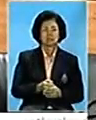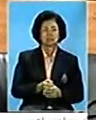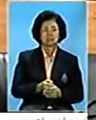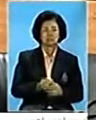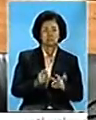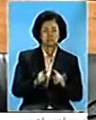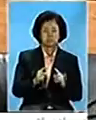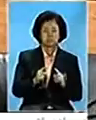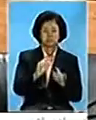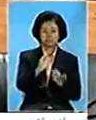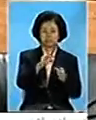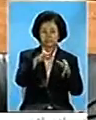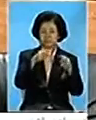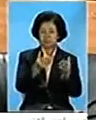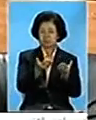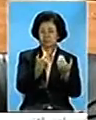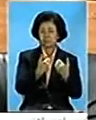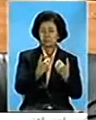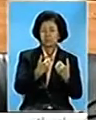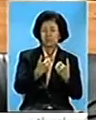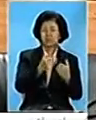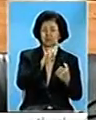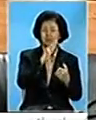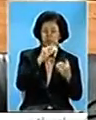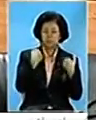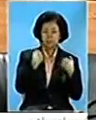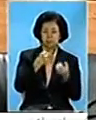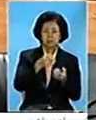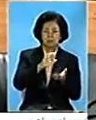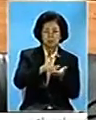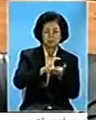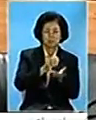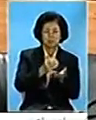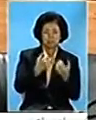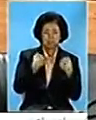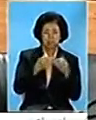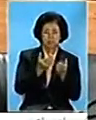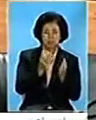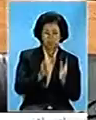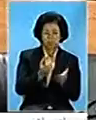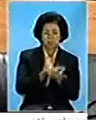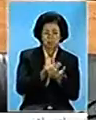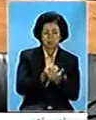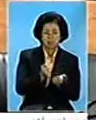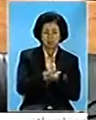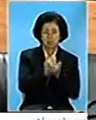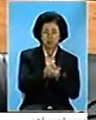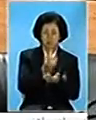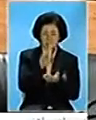มันสะท้อนไงครับว่าตราบใดที่นักการเมืองมีต้นทุนเมื่อไหร่เนี่ยมันมีนายทุนมาครอบงำแล้วเนี่ยมันจะเห็นผิ